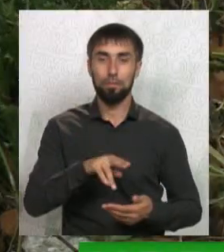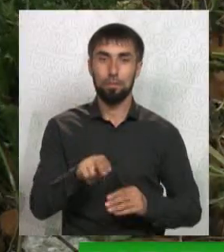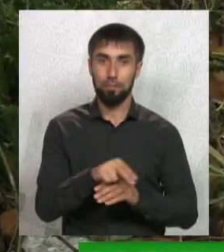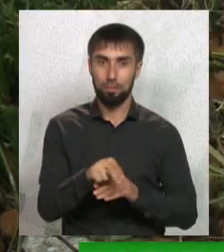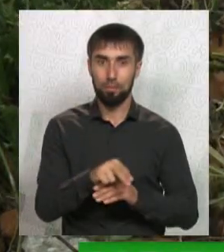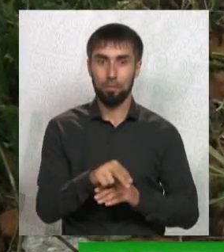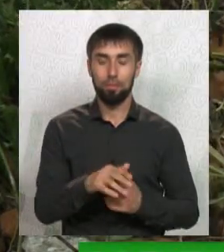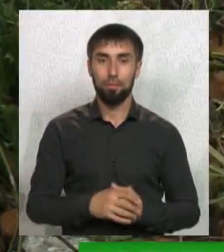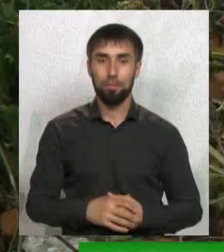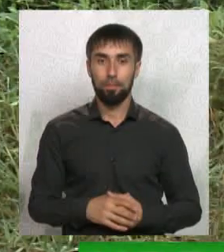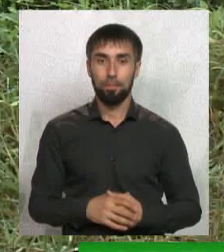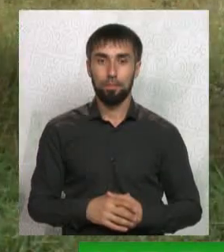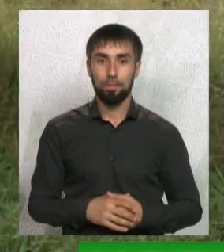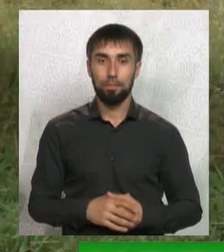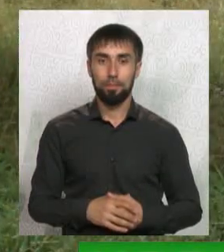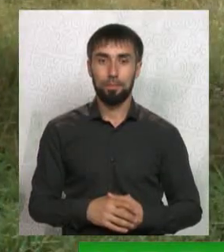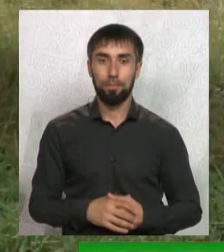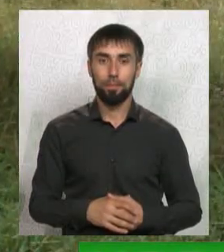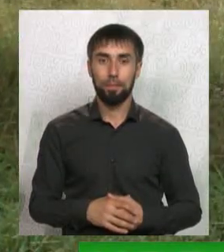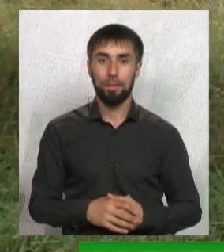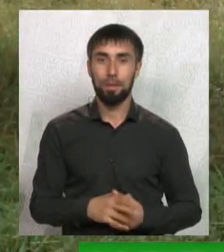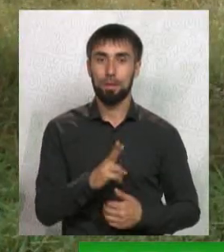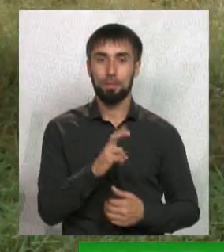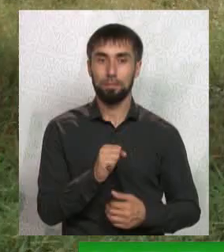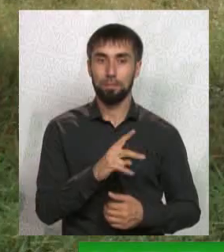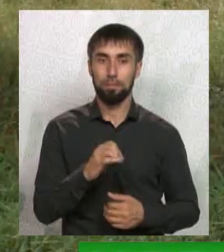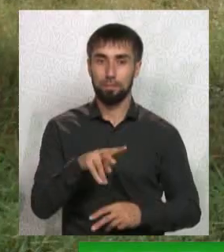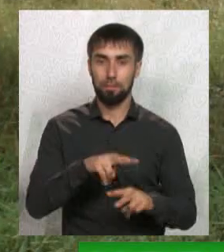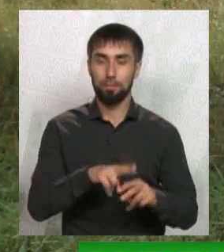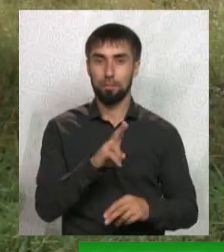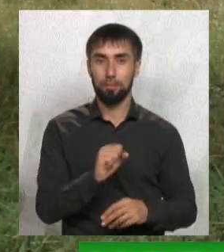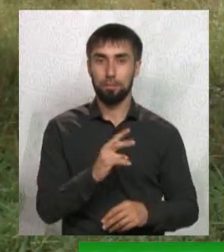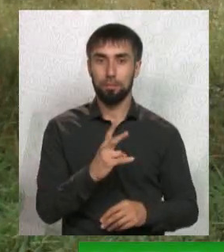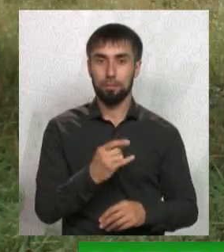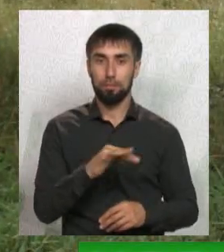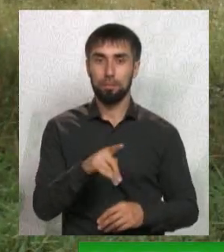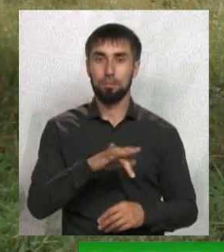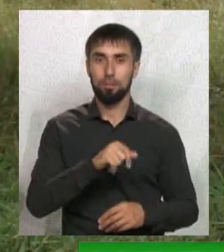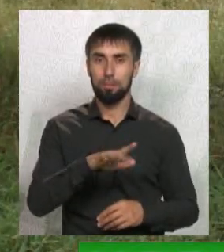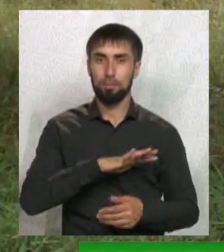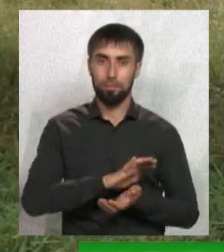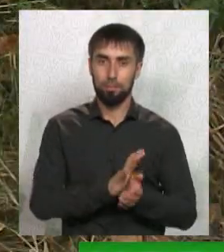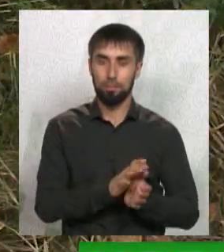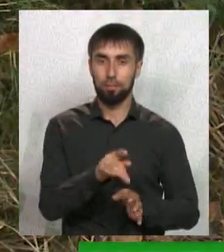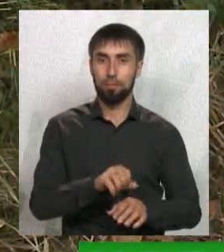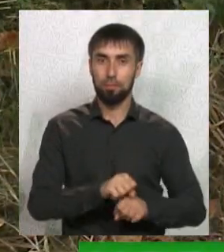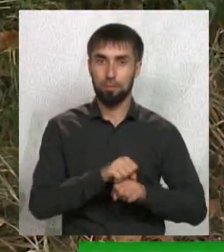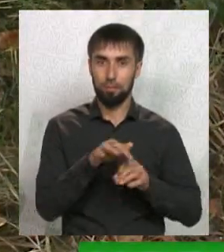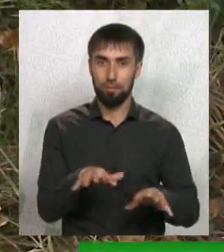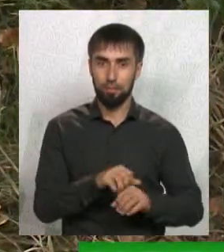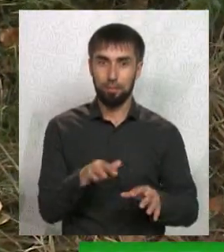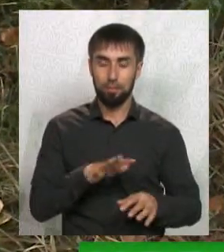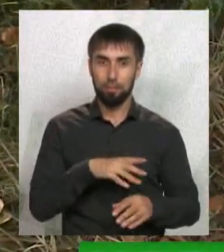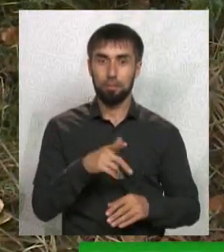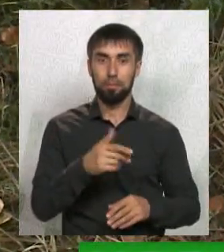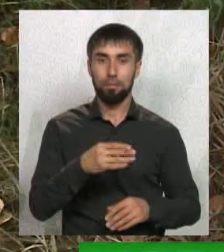причину перелива. В данном месте эта канализация в связи с тем, что была забита, она переливалась. Те, кто тут